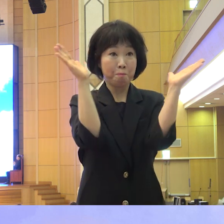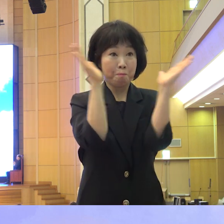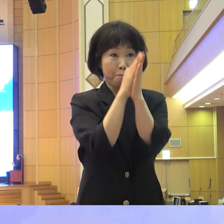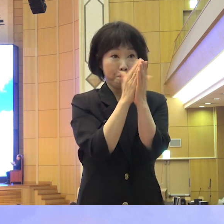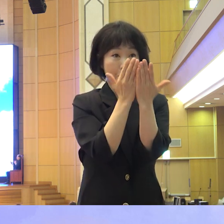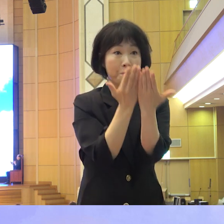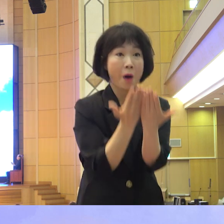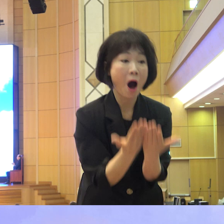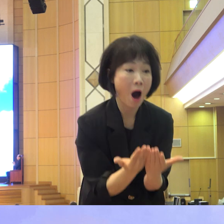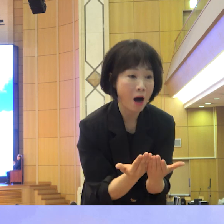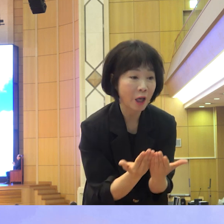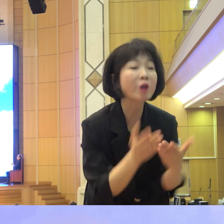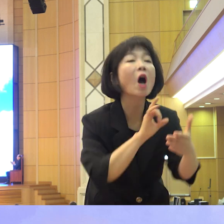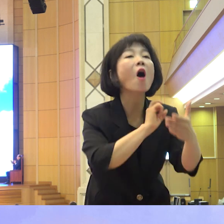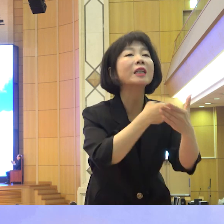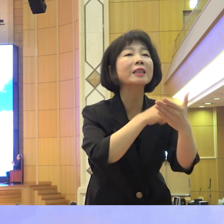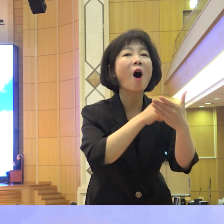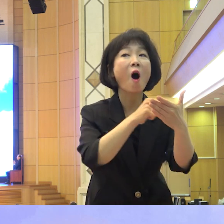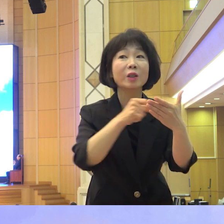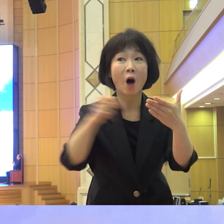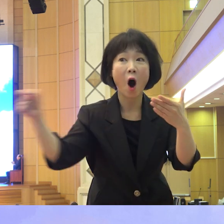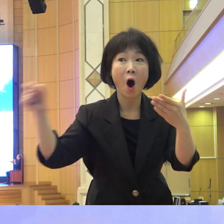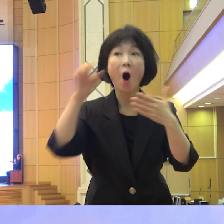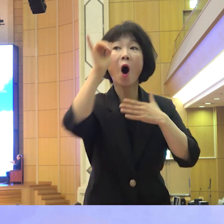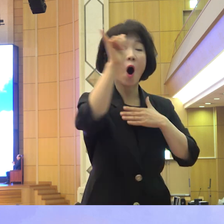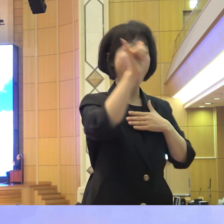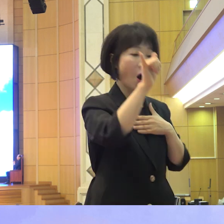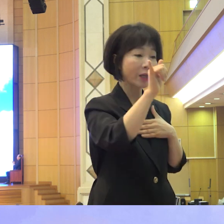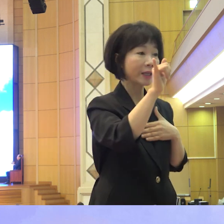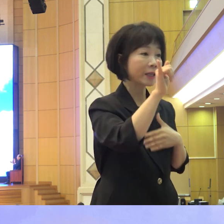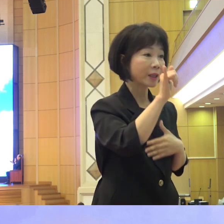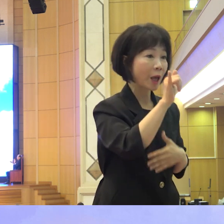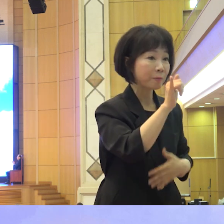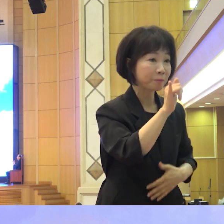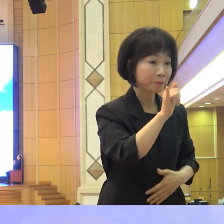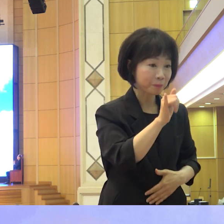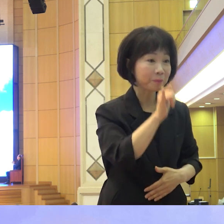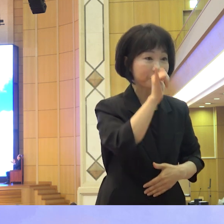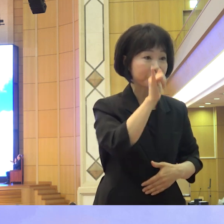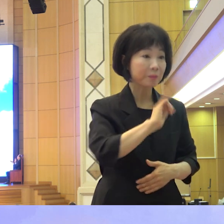사랑하신 성경에 써있네.